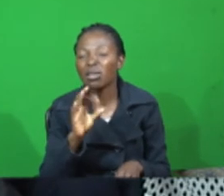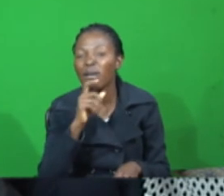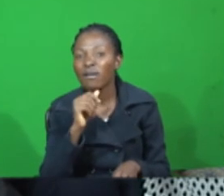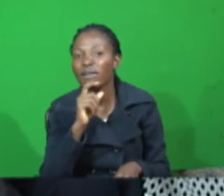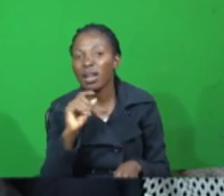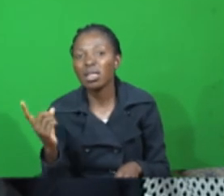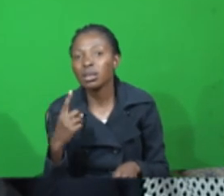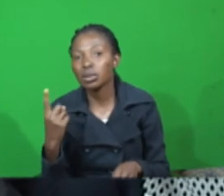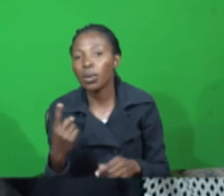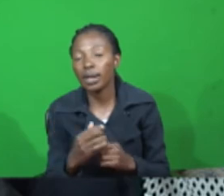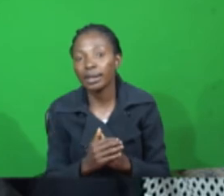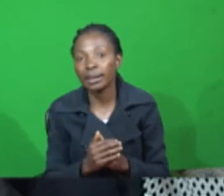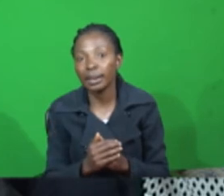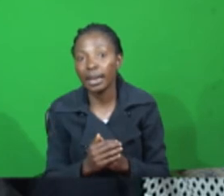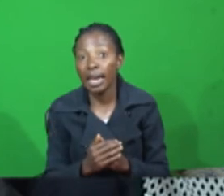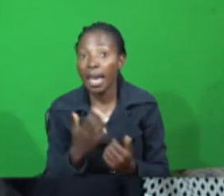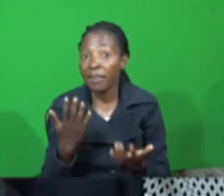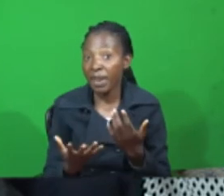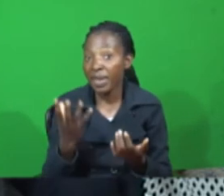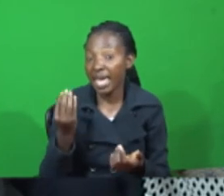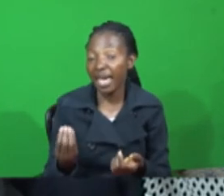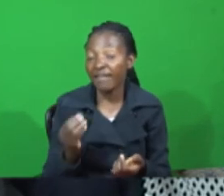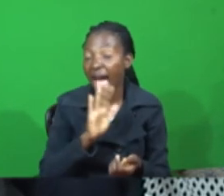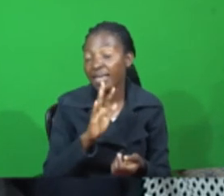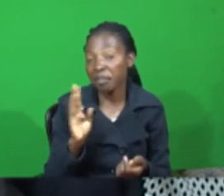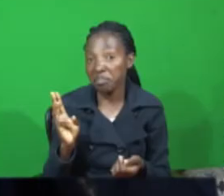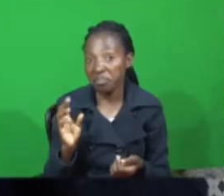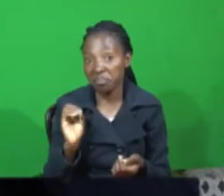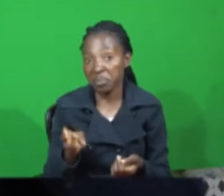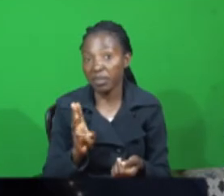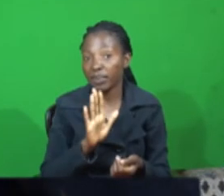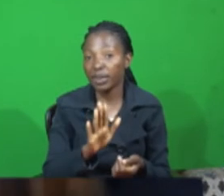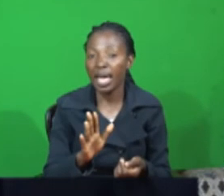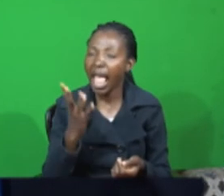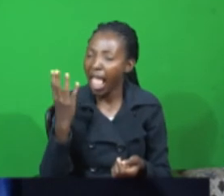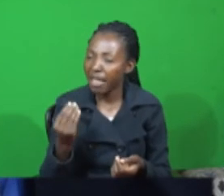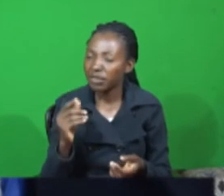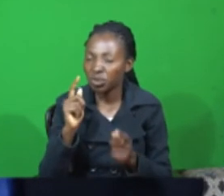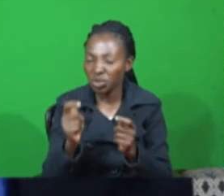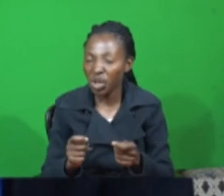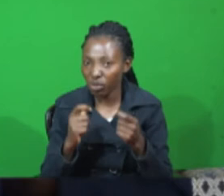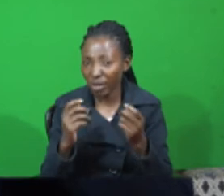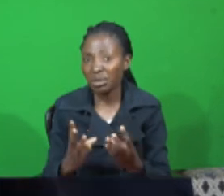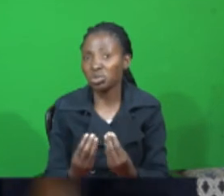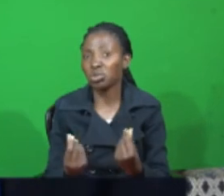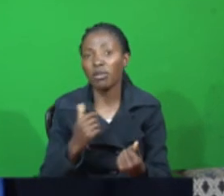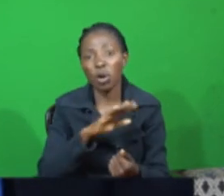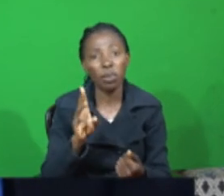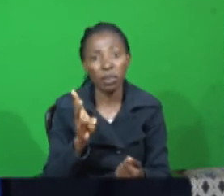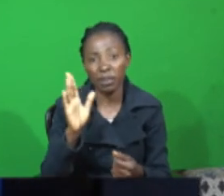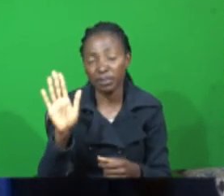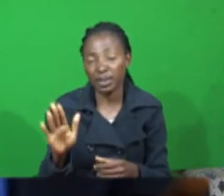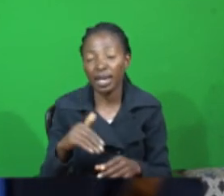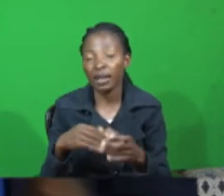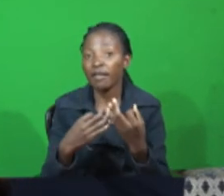vari kuudzwa zvinogona kudaro kuine nyayo dze kuti nemadzimaiwo vagadzirise nyaya dzinoda kugadziriswa nekuti dzimwe dziri kuita